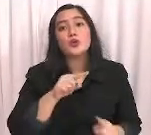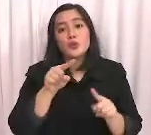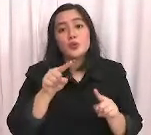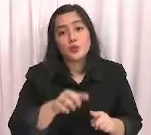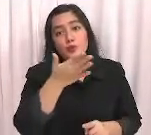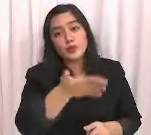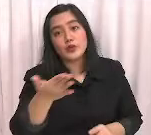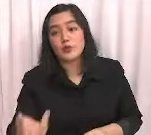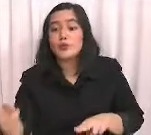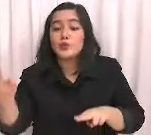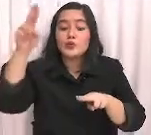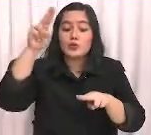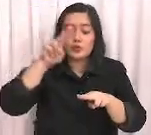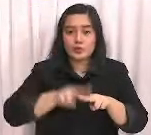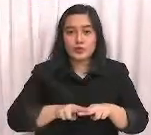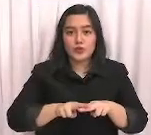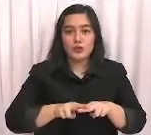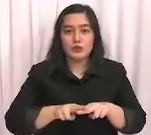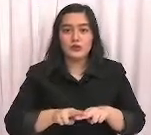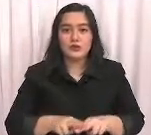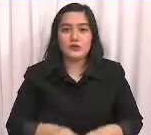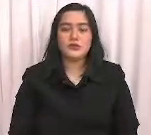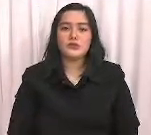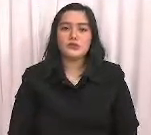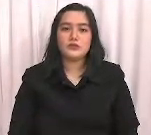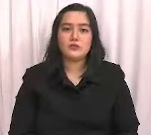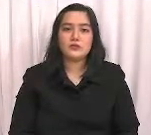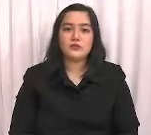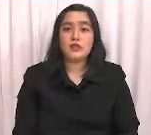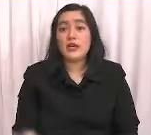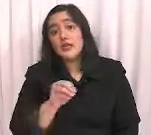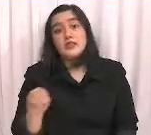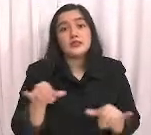Pagtitiwala sa upuan, katulad ng pag-uupo at paghihiga sa kama.